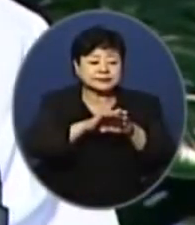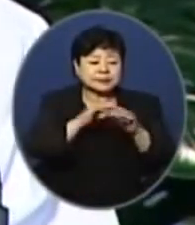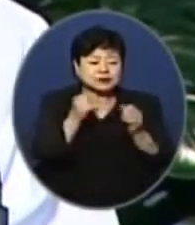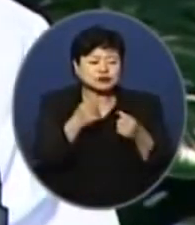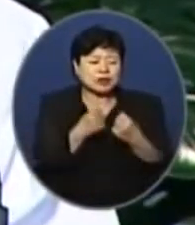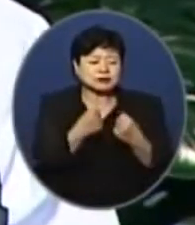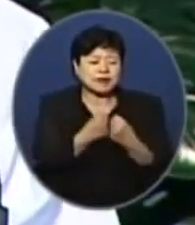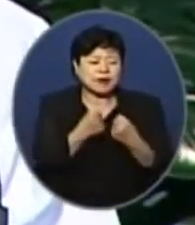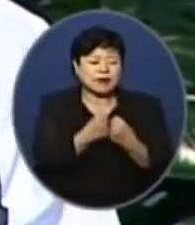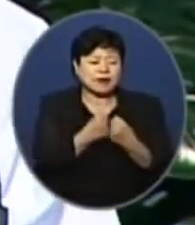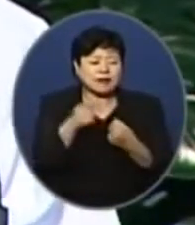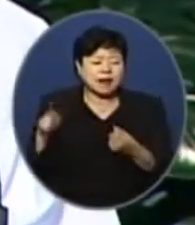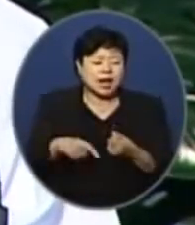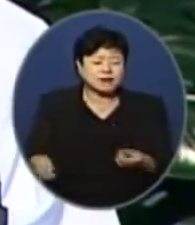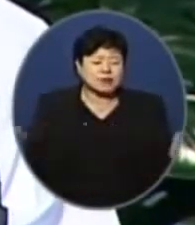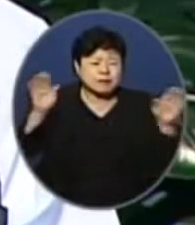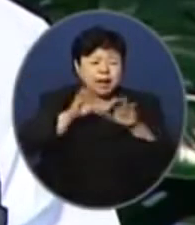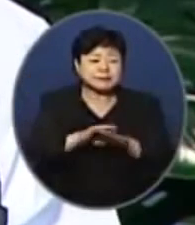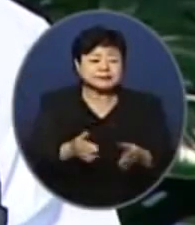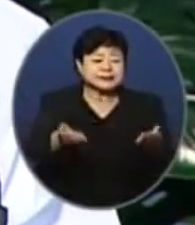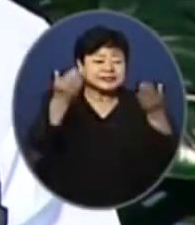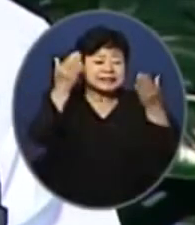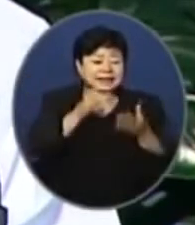추위와 싸워 하루하루 밤 지나가는 것이